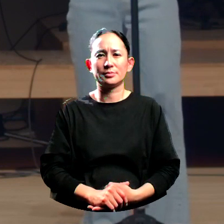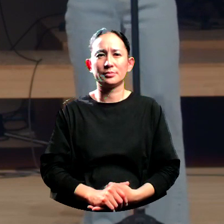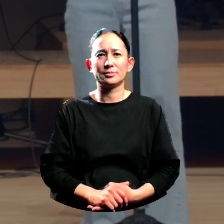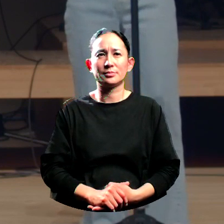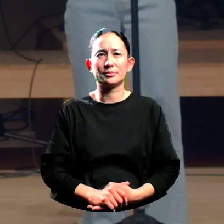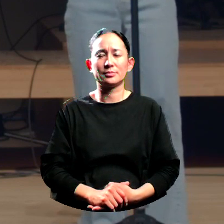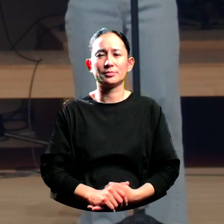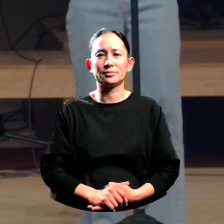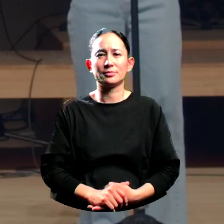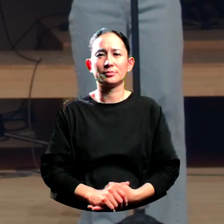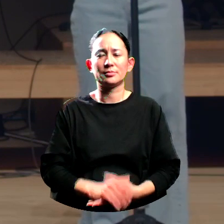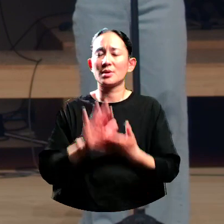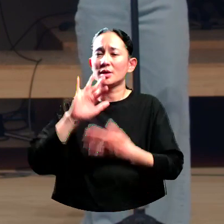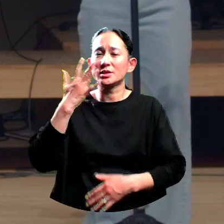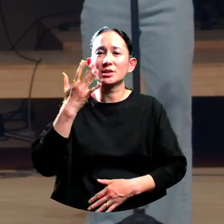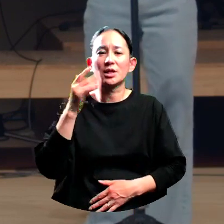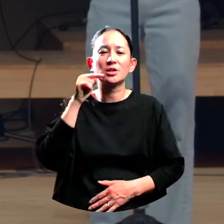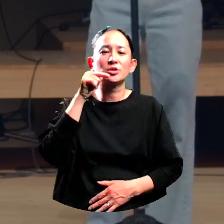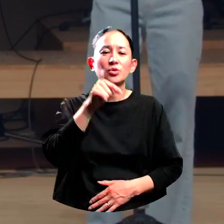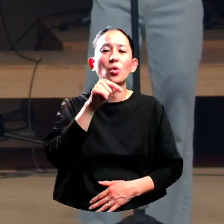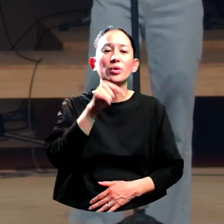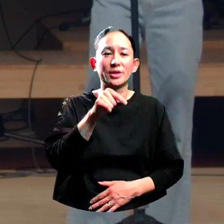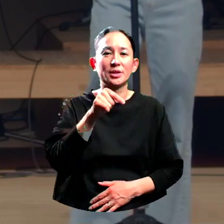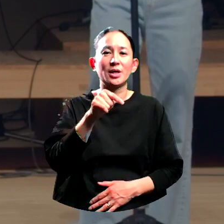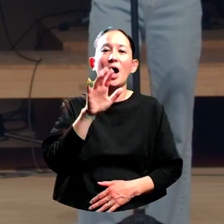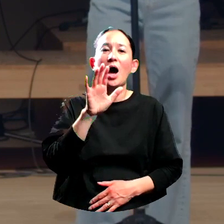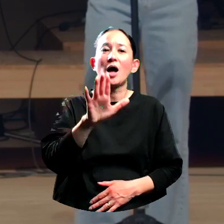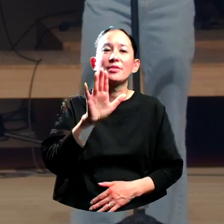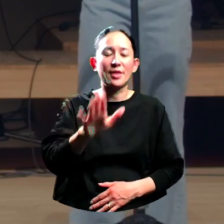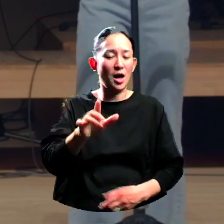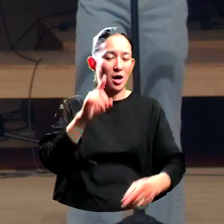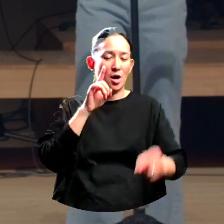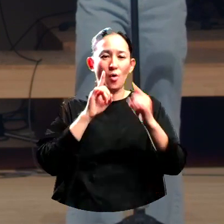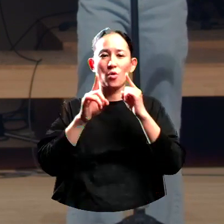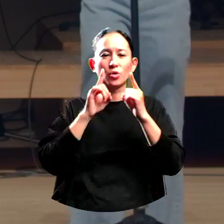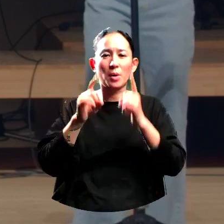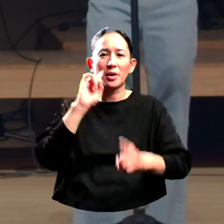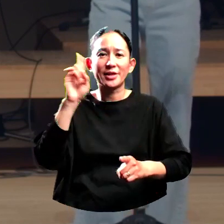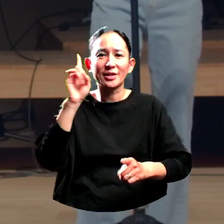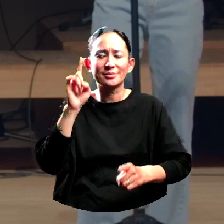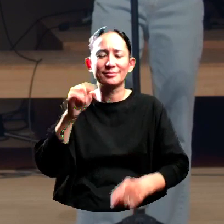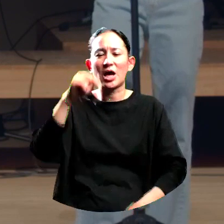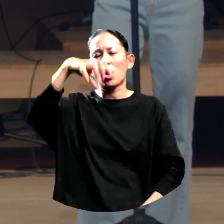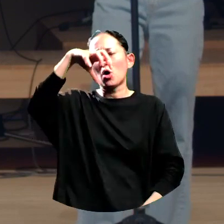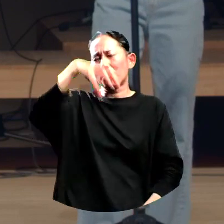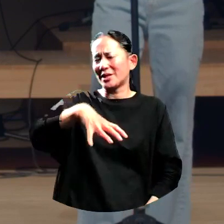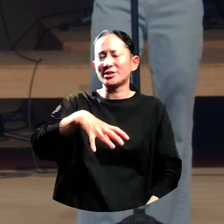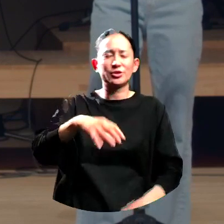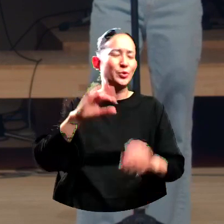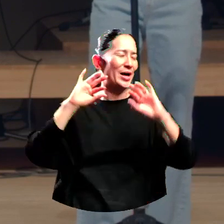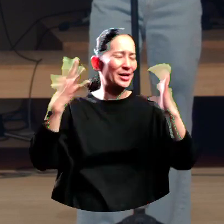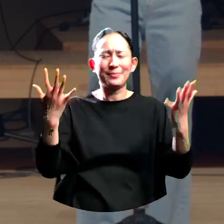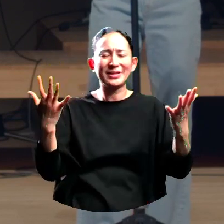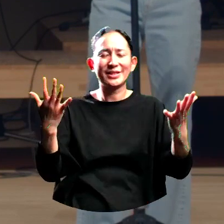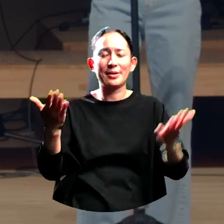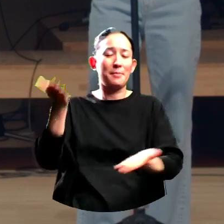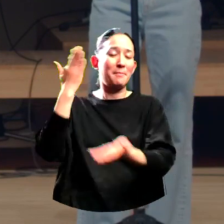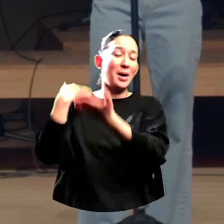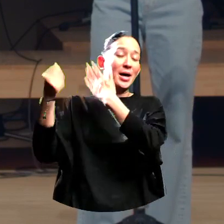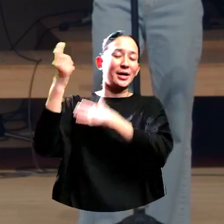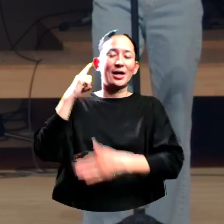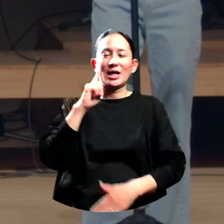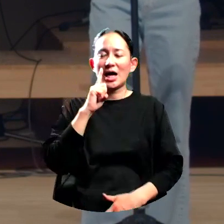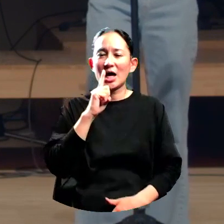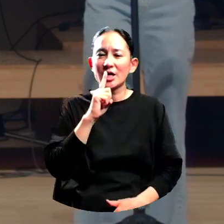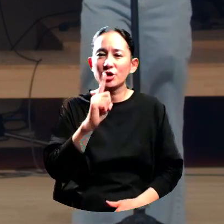world of death. しかしそこに響いた言葉は、ここにはおられません。前から言っておられた通り、よみ